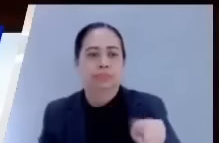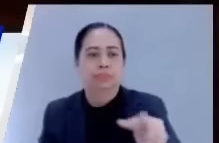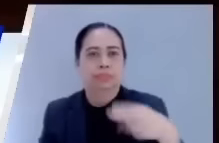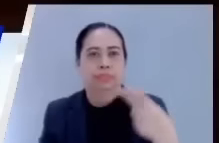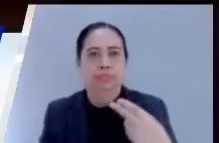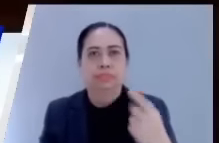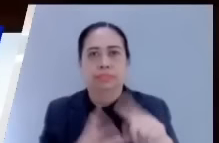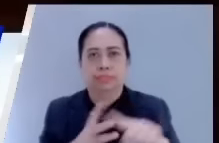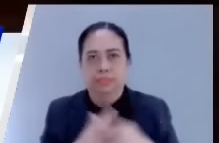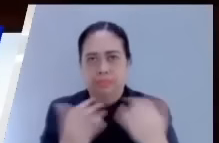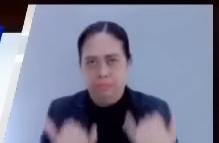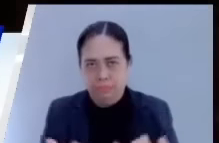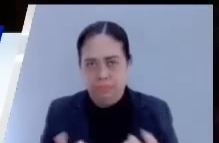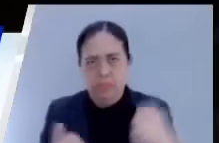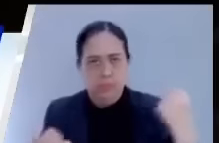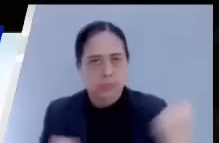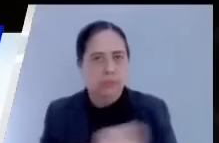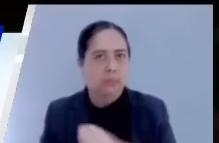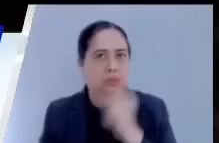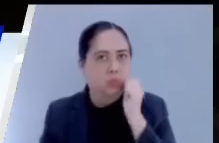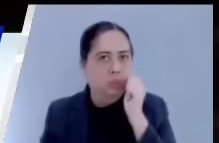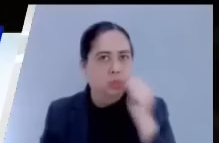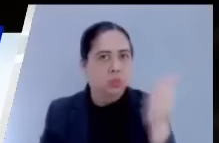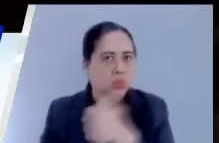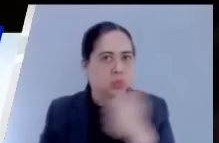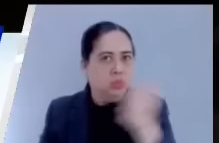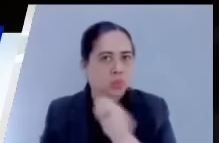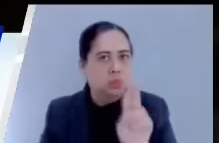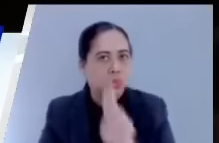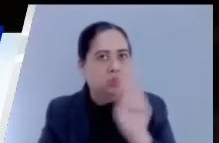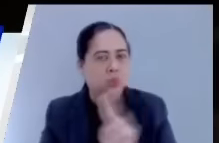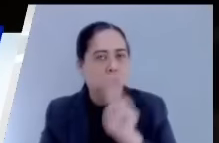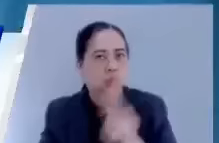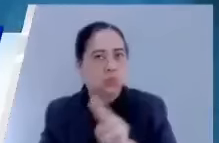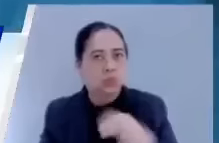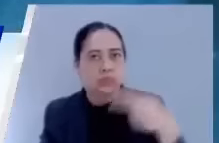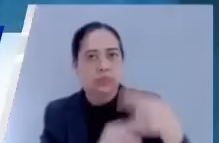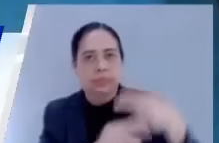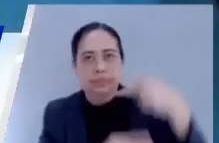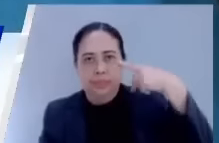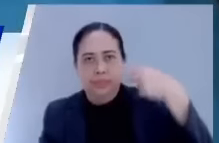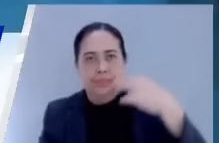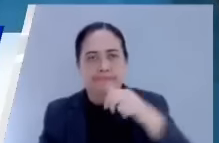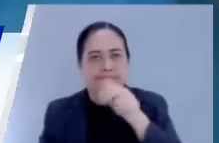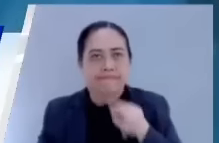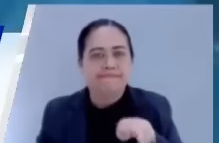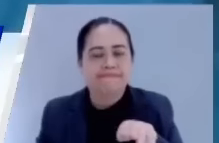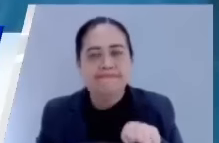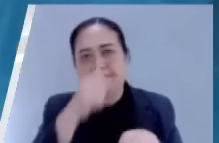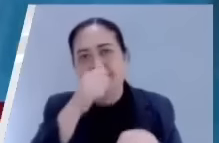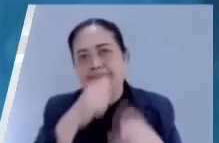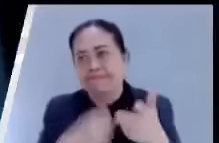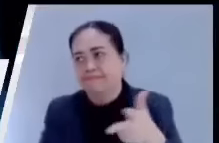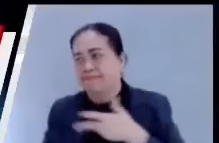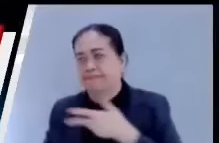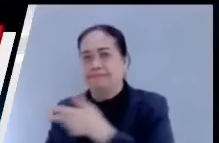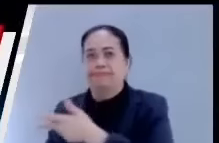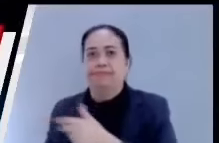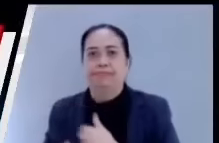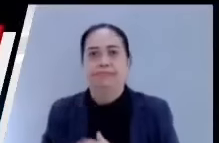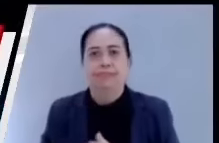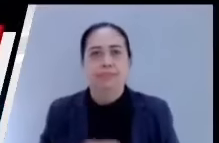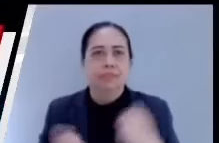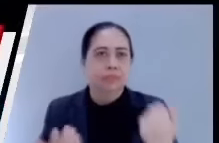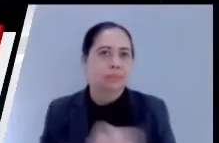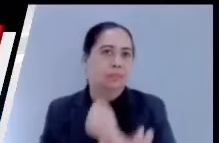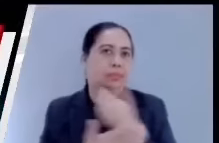pa man din ang arawang ruta ng motorcycle taxi rider na si Philip. Bumuelta na lang siya tumanat ng ibang ruta. Imbis mapapalapit yung ano namin,